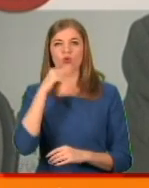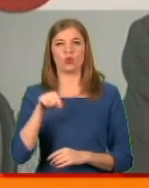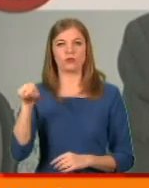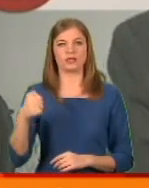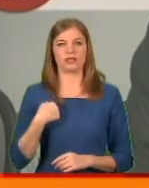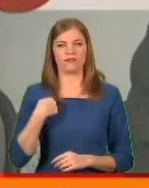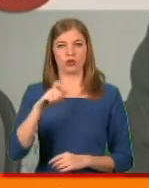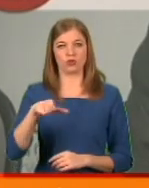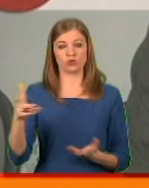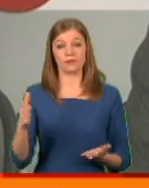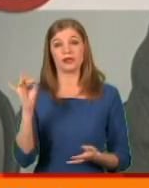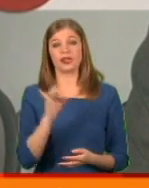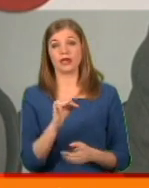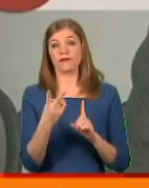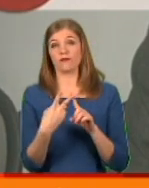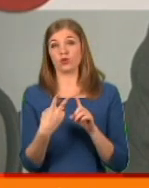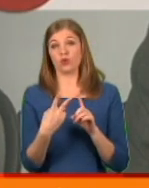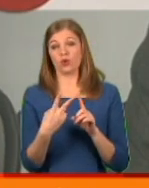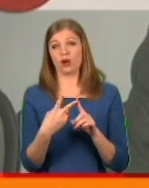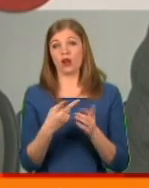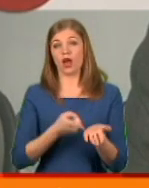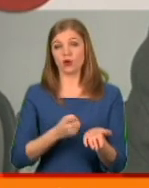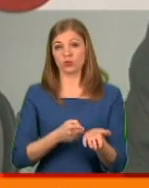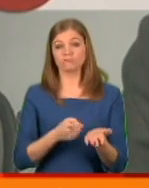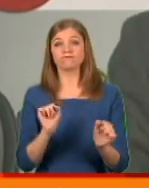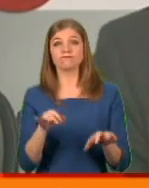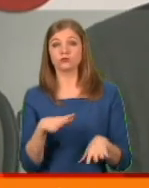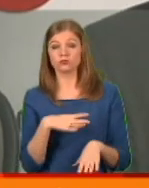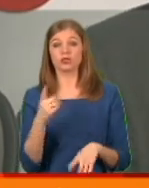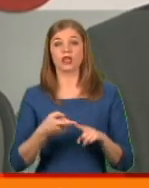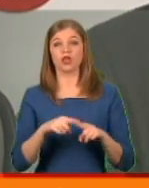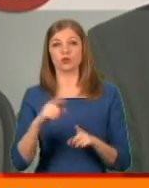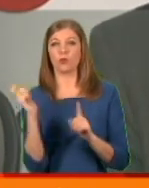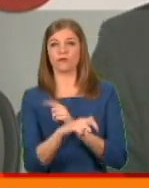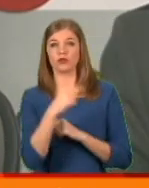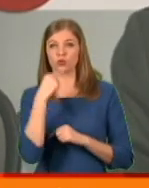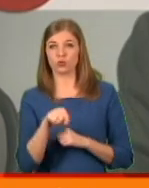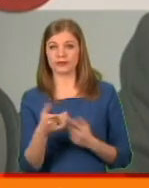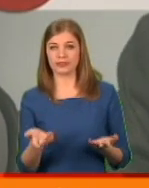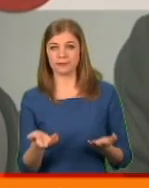російських військовослужащих. Ну і другий елемент інтриги – це відповідь Росії.